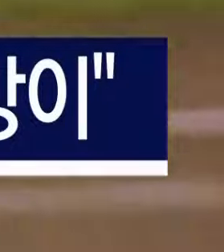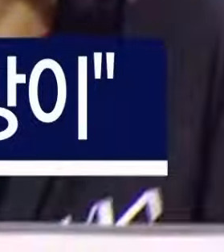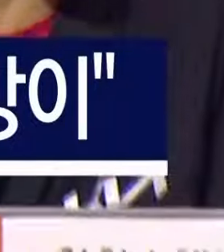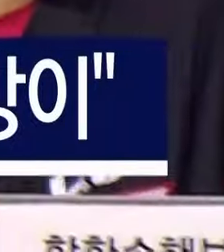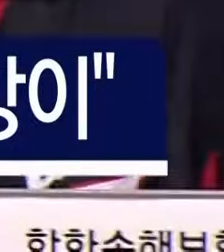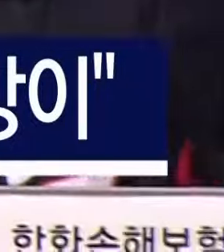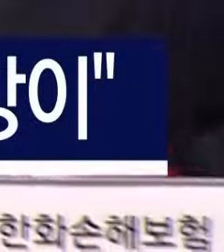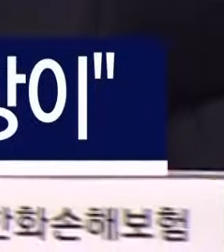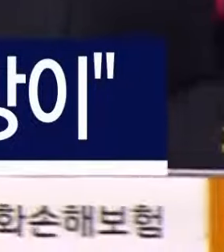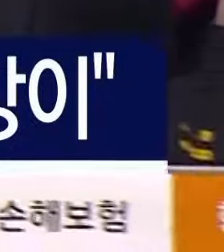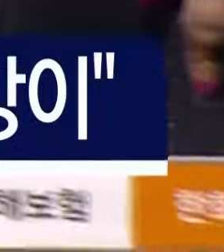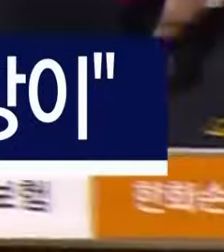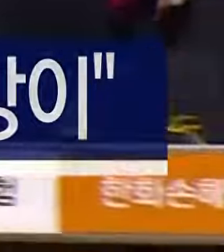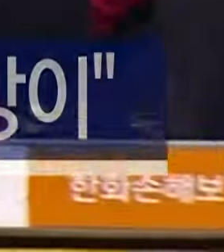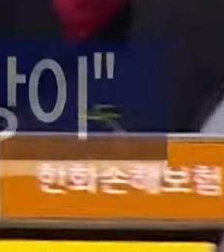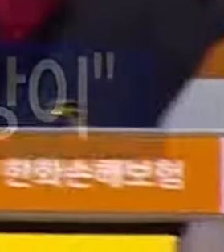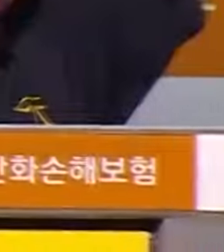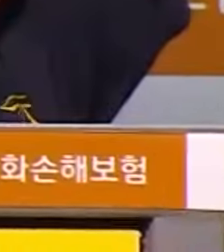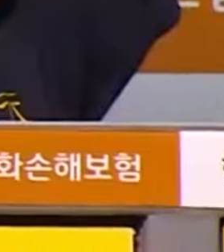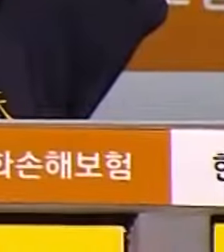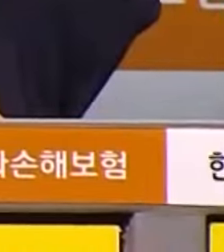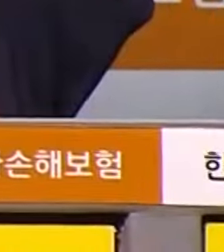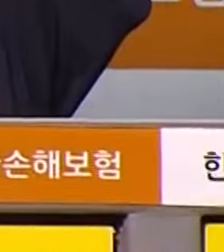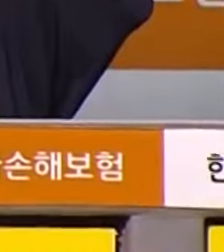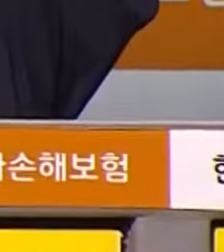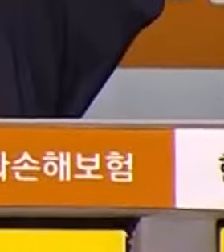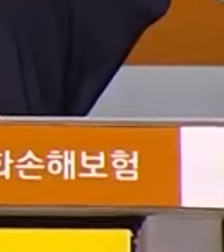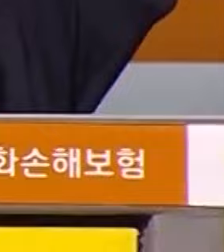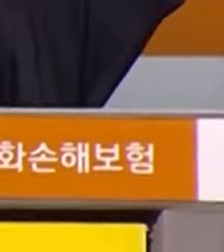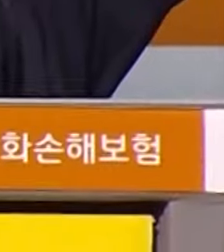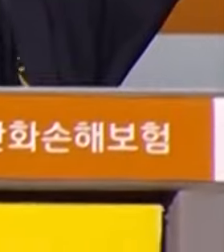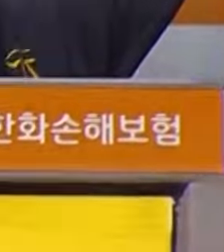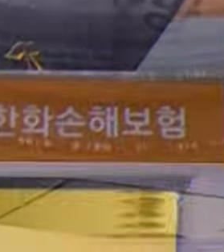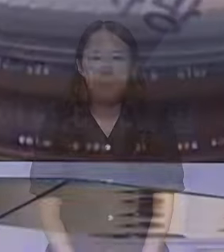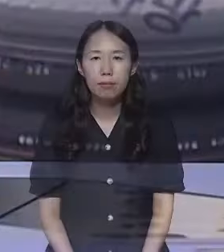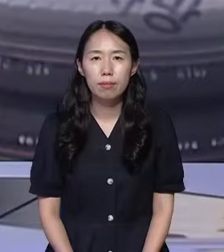1위 독주 체제를 굳히겠다는 각오입니다.